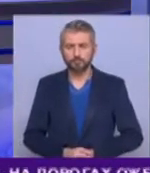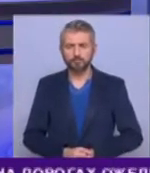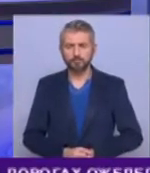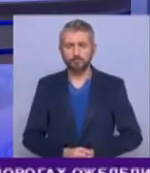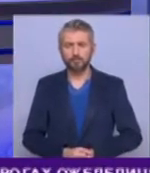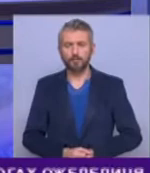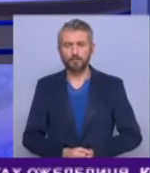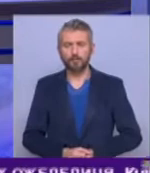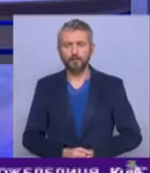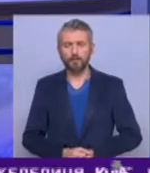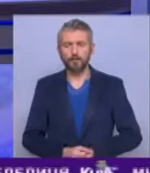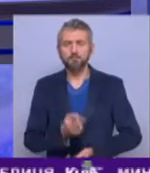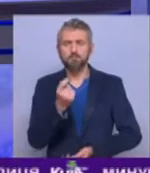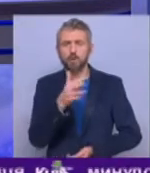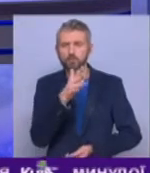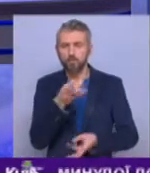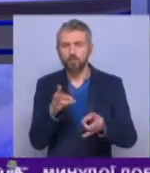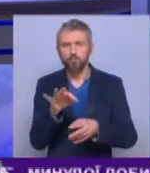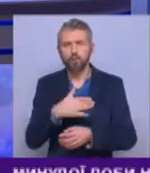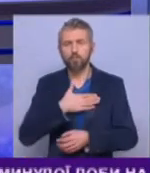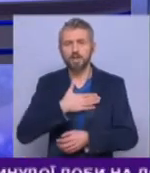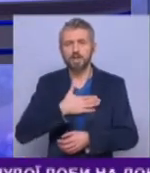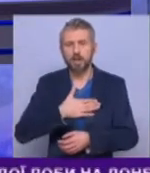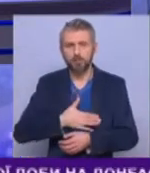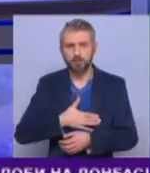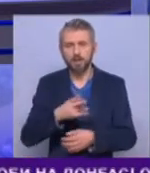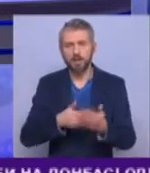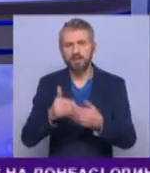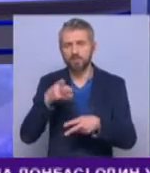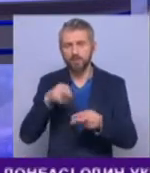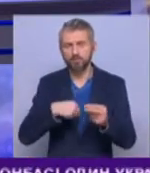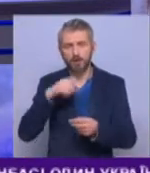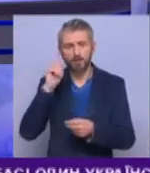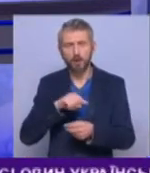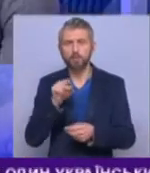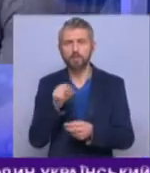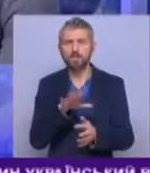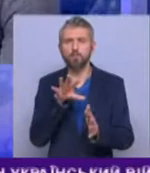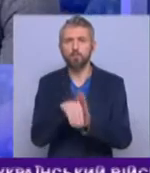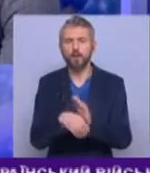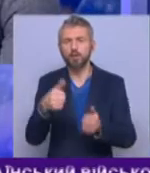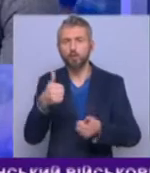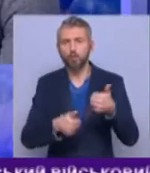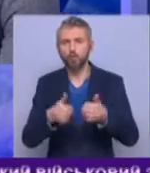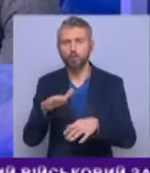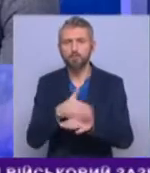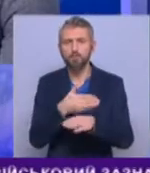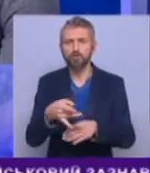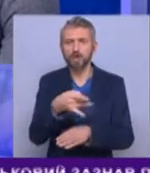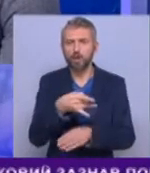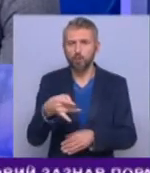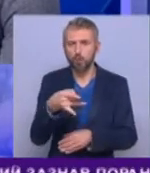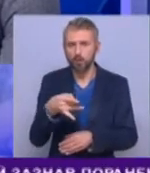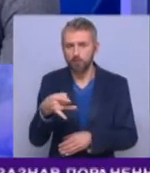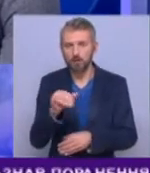да. Не так багато часу, але про приємне на завершення. Я знаю, що ви запровадили конкурс між районами